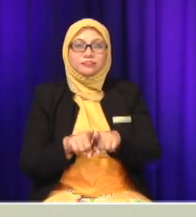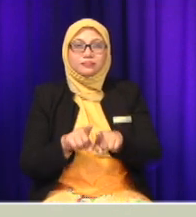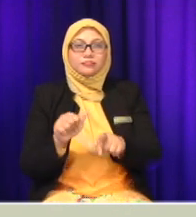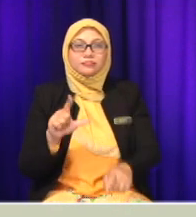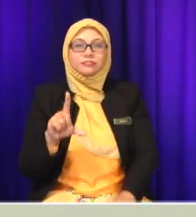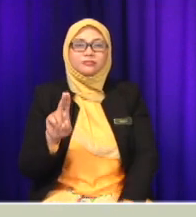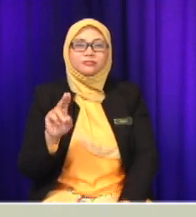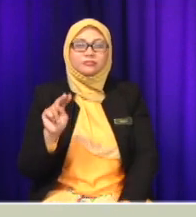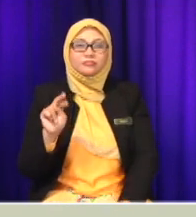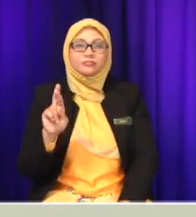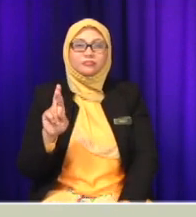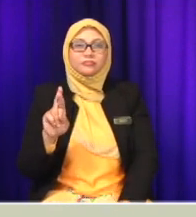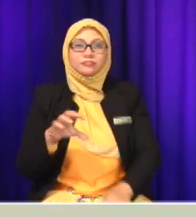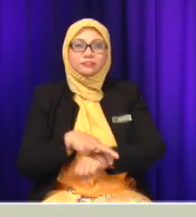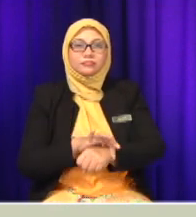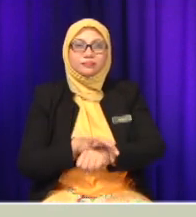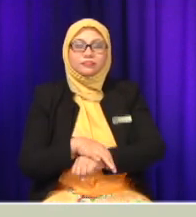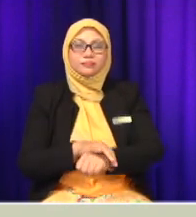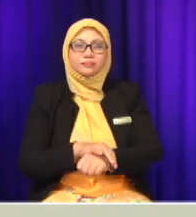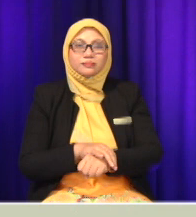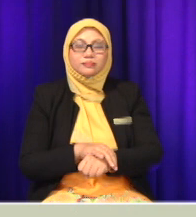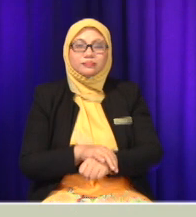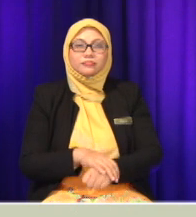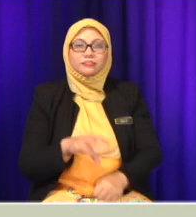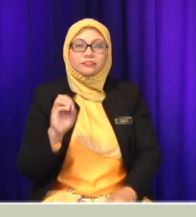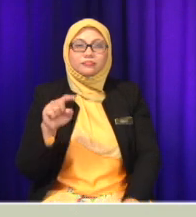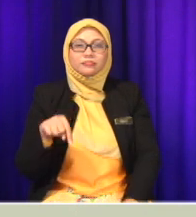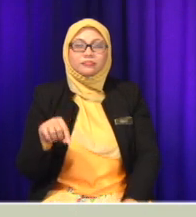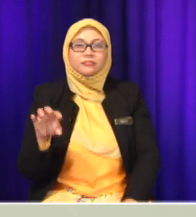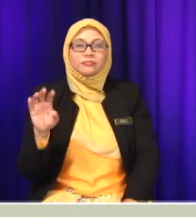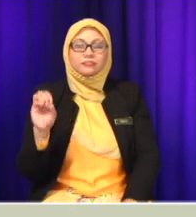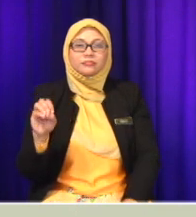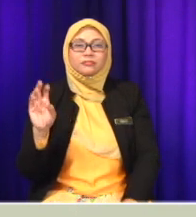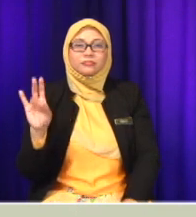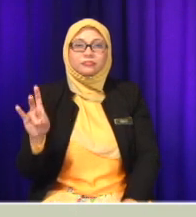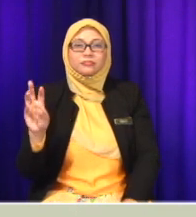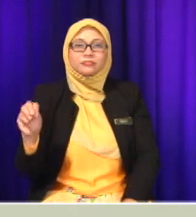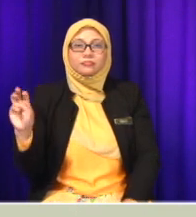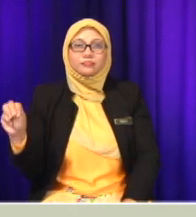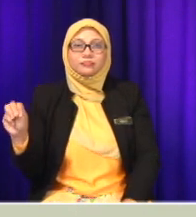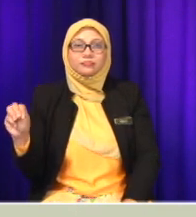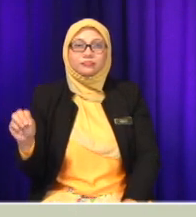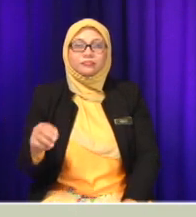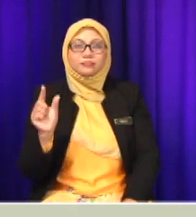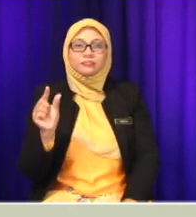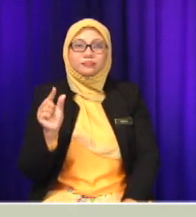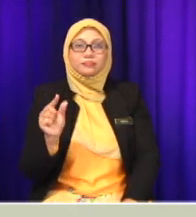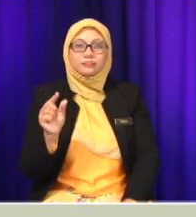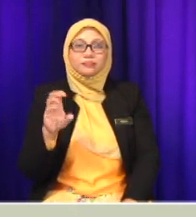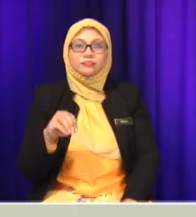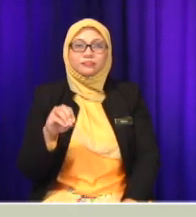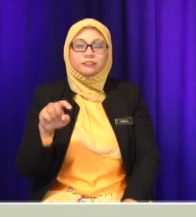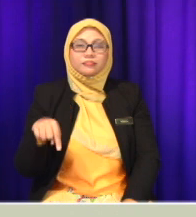mm ketebalan gelang mampatan 0.70 mm ketebalan gelang pengikis pun sama